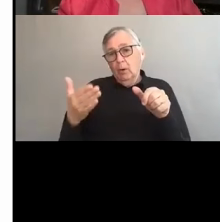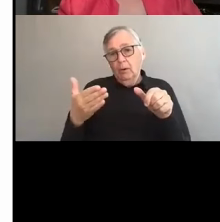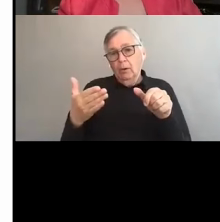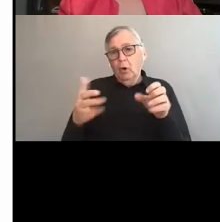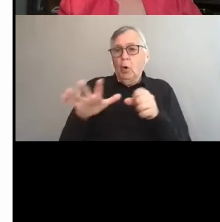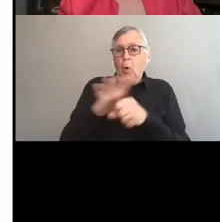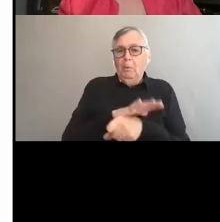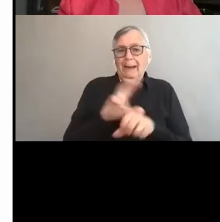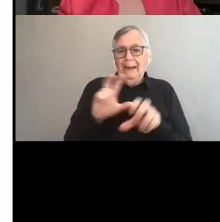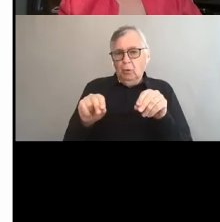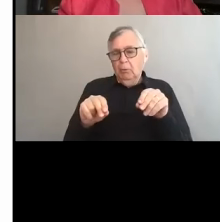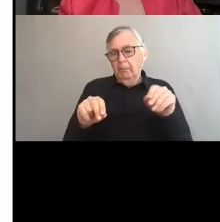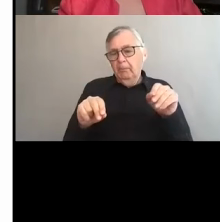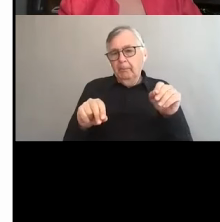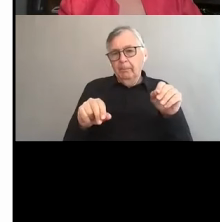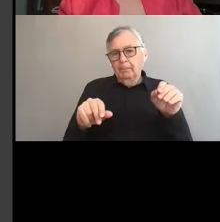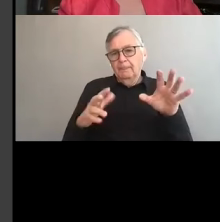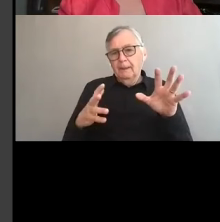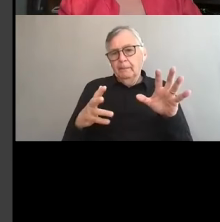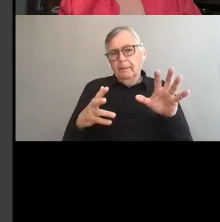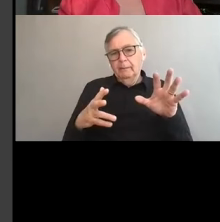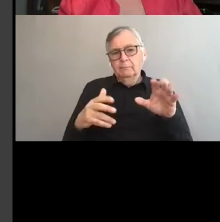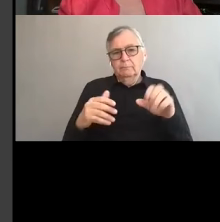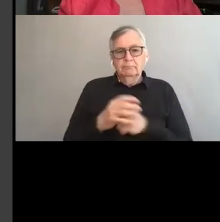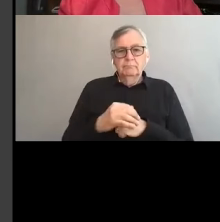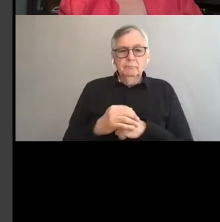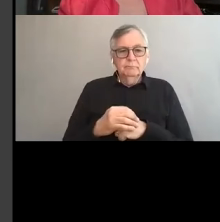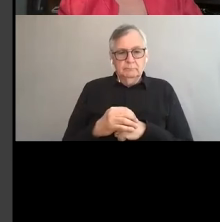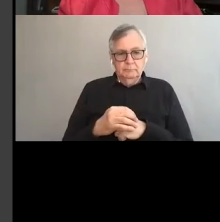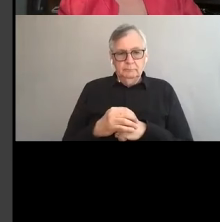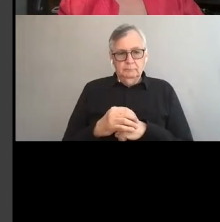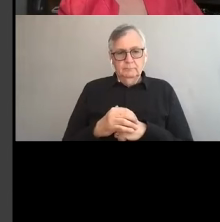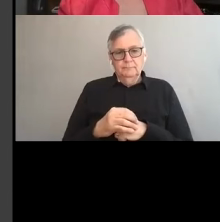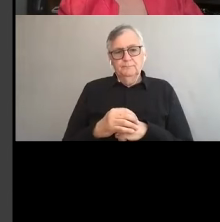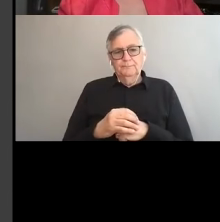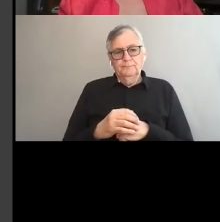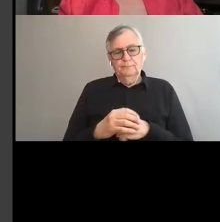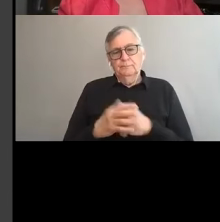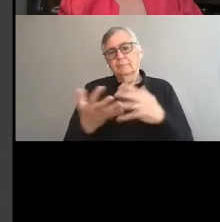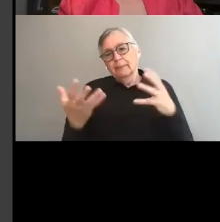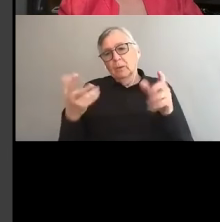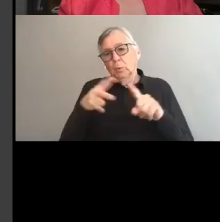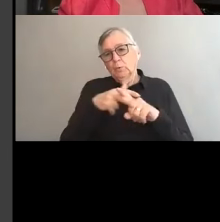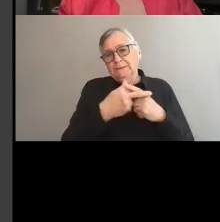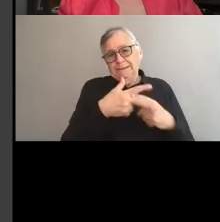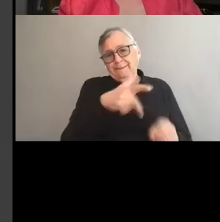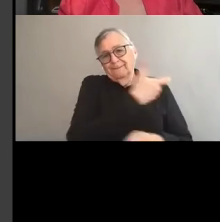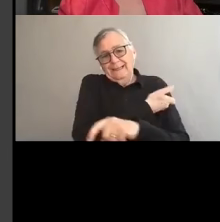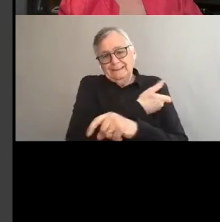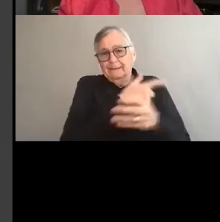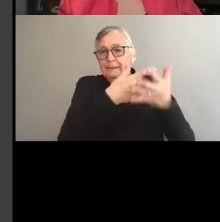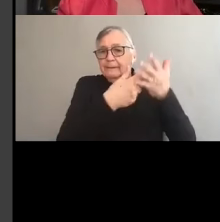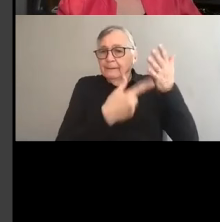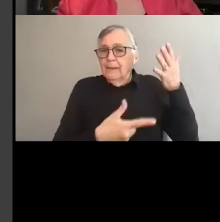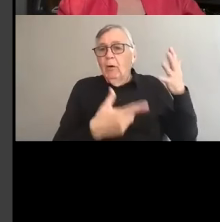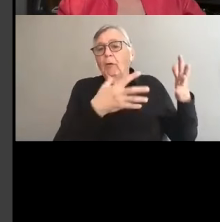complète bien entendu, mais quand même une certaine efficacité. Donc, on a ces outils-là avec leurs forces puis leurs